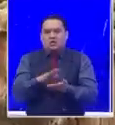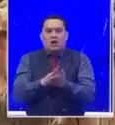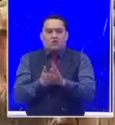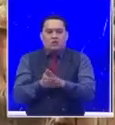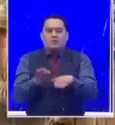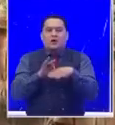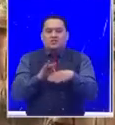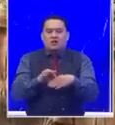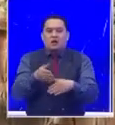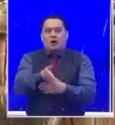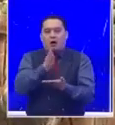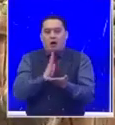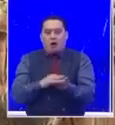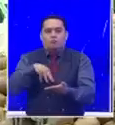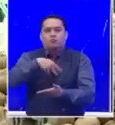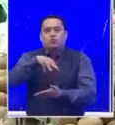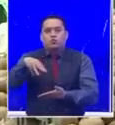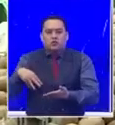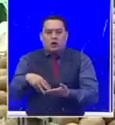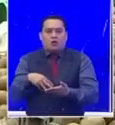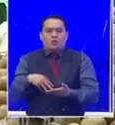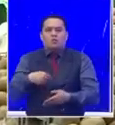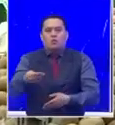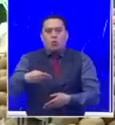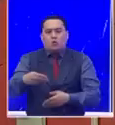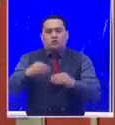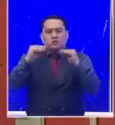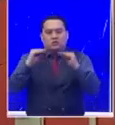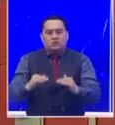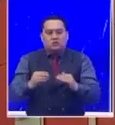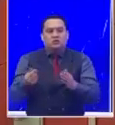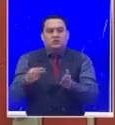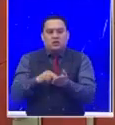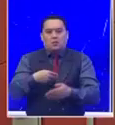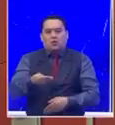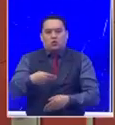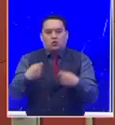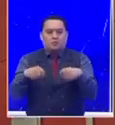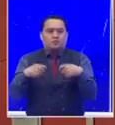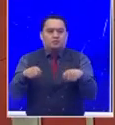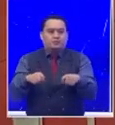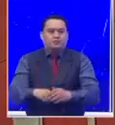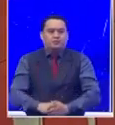договоренности производители хлебобулочных изделий получают муку по заниженным ценам.